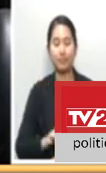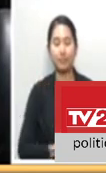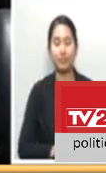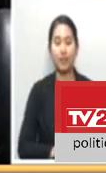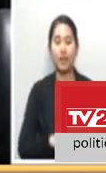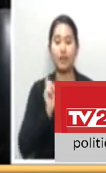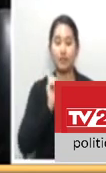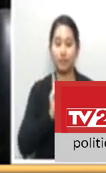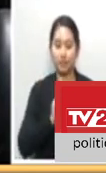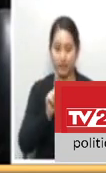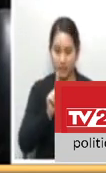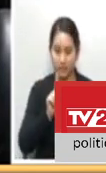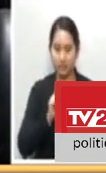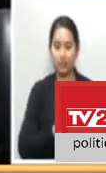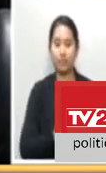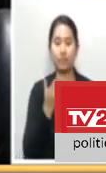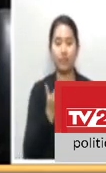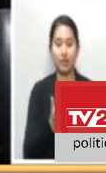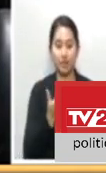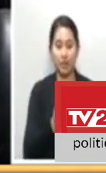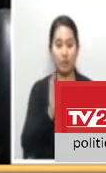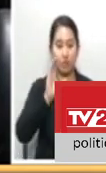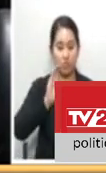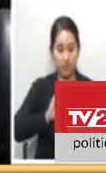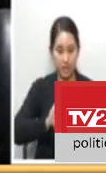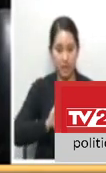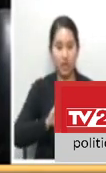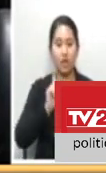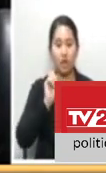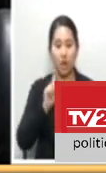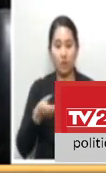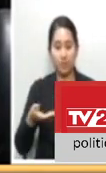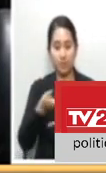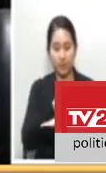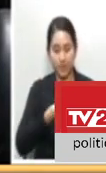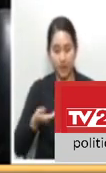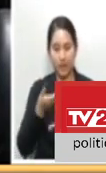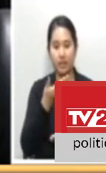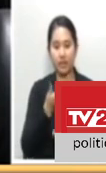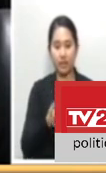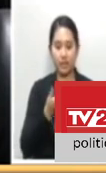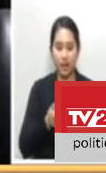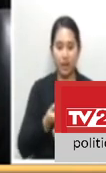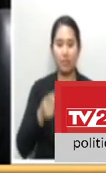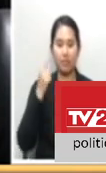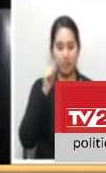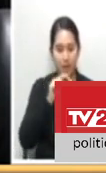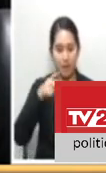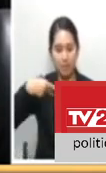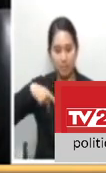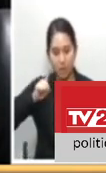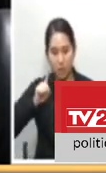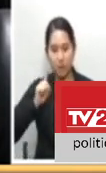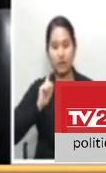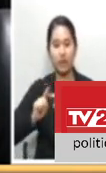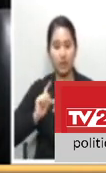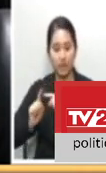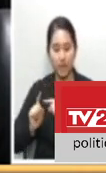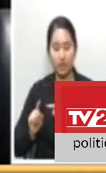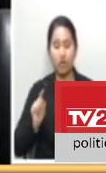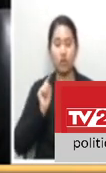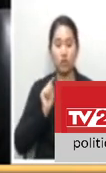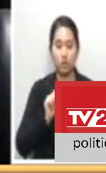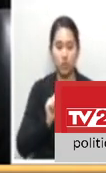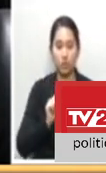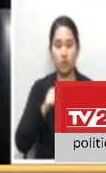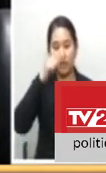ในการใช้งบประมาณครั้งนี้ควรพิจารณาโครงการที่มีความคุ้มค่ามีผลตอบแทนสูงส่งผลต่อการพัฒน